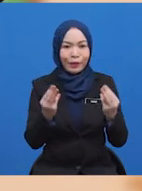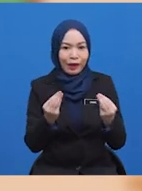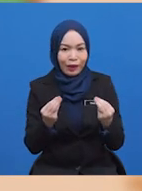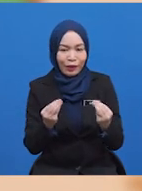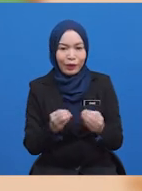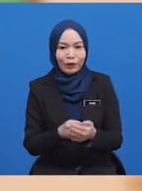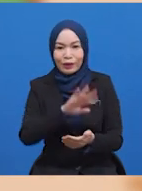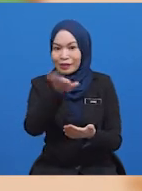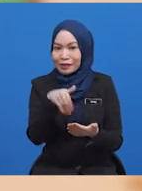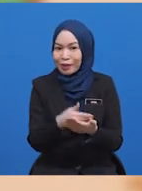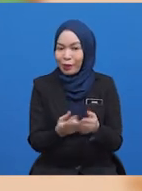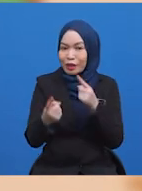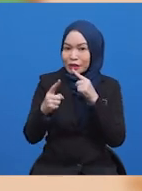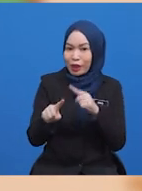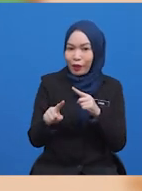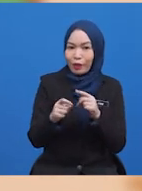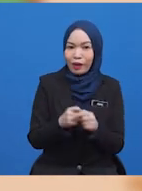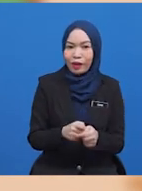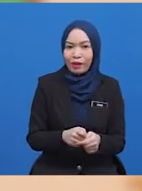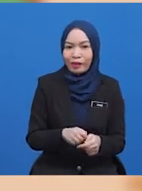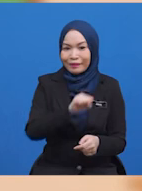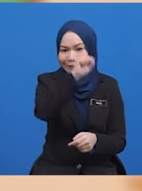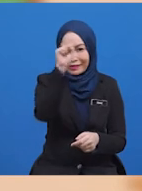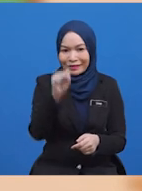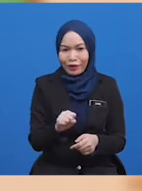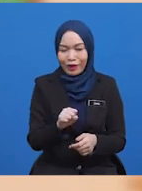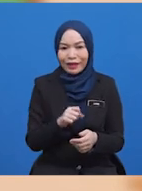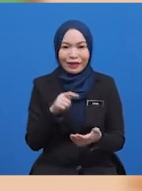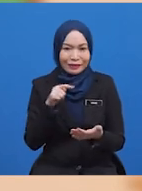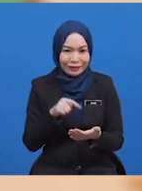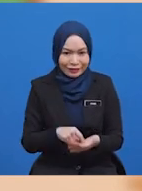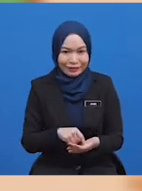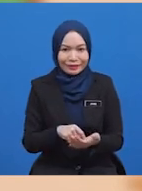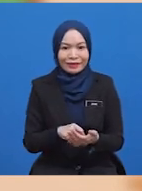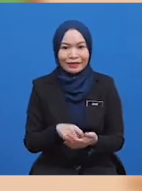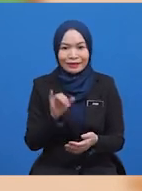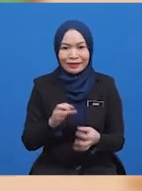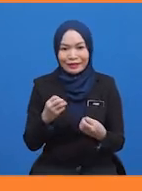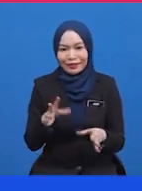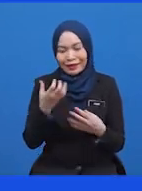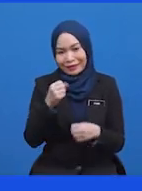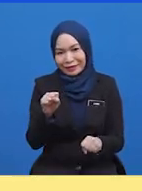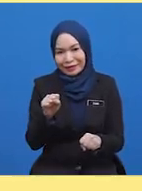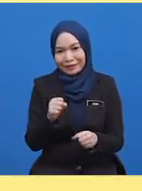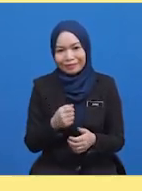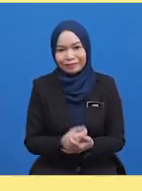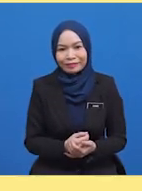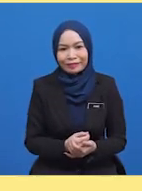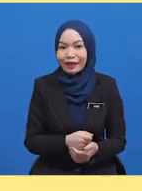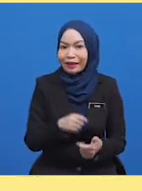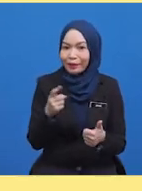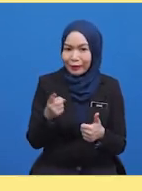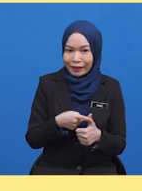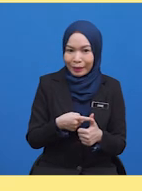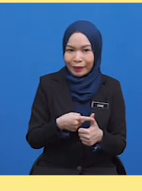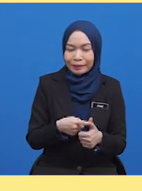mengajak murid untuk menjawab activity pengukuhan yang telah cekgu sediakan ini soalan